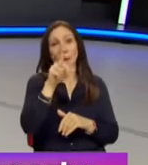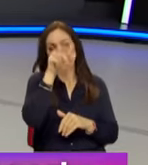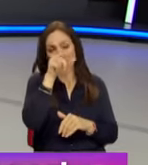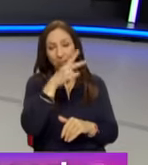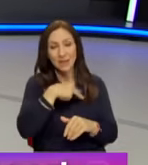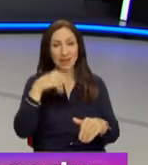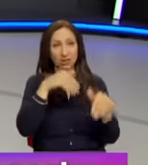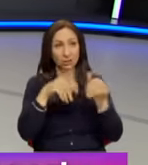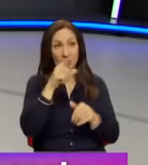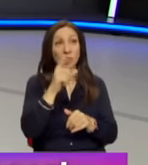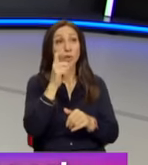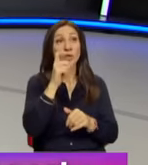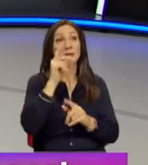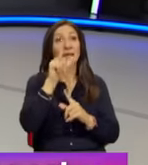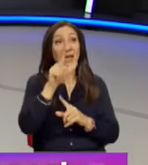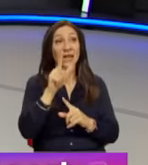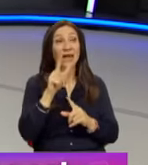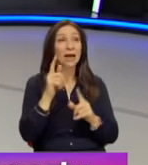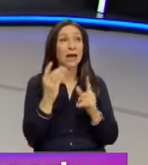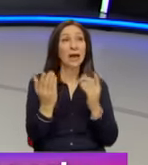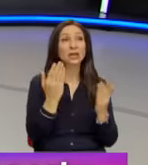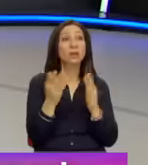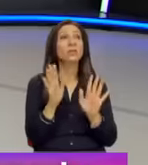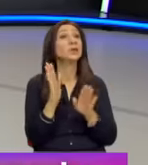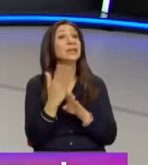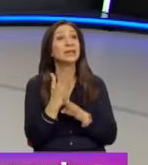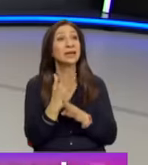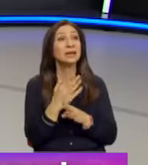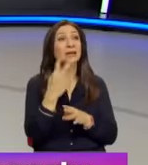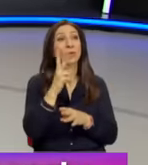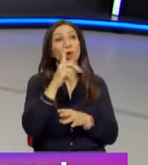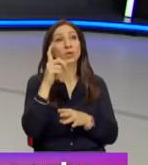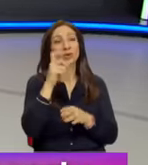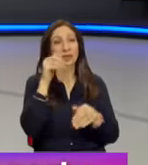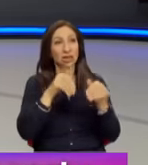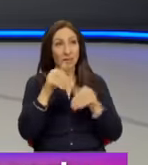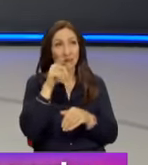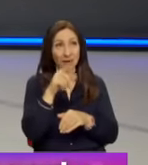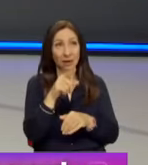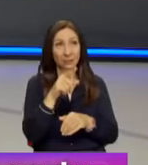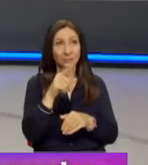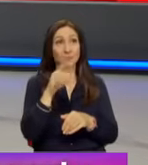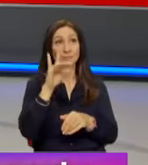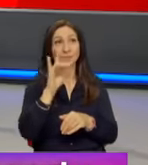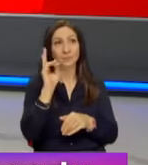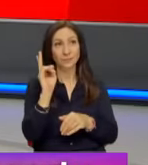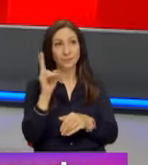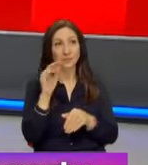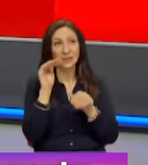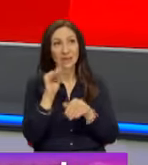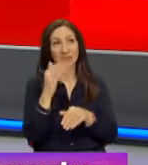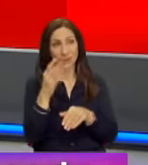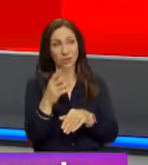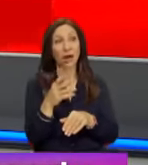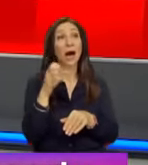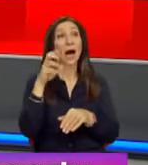yerel seçimlerini. 9 il ise karşılaştırılamıyor çünkü işte 2019 seçimlerinde Milliyetçi Hareket Partisi